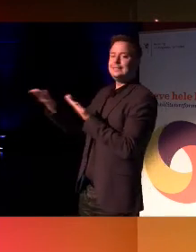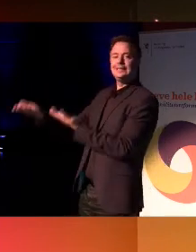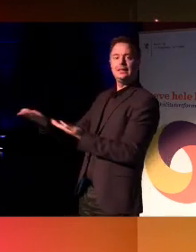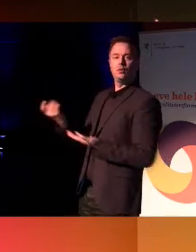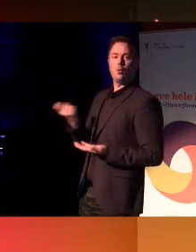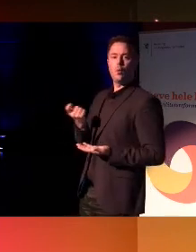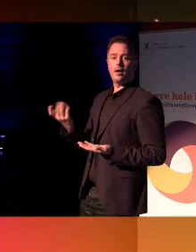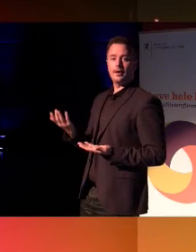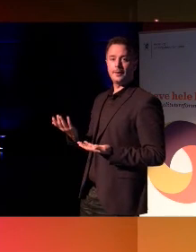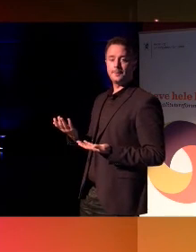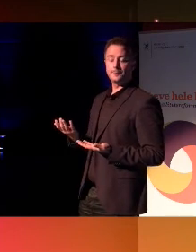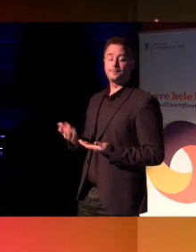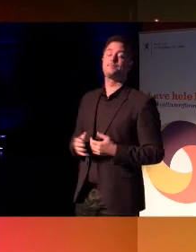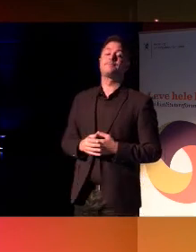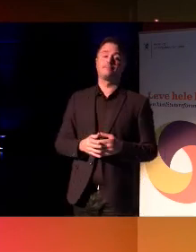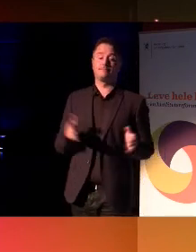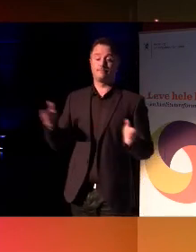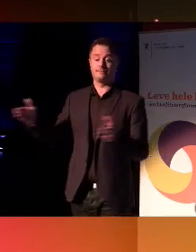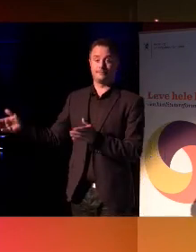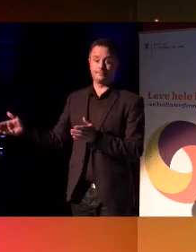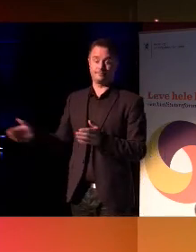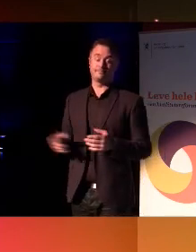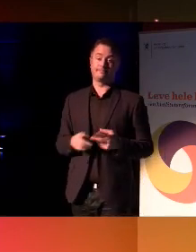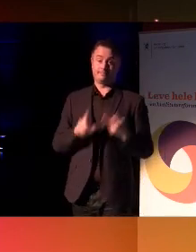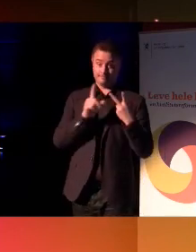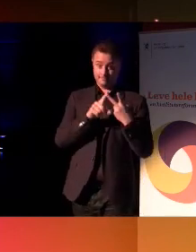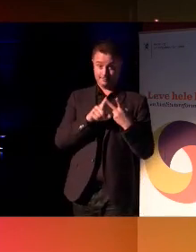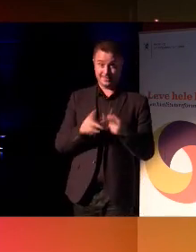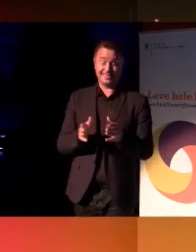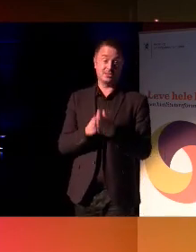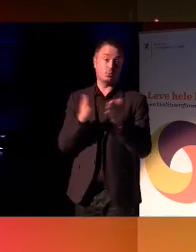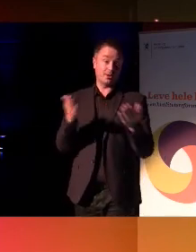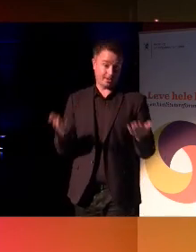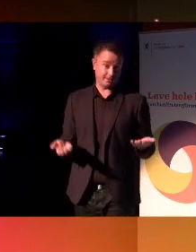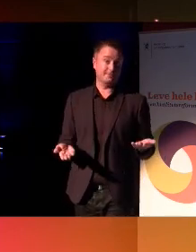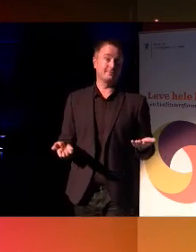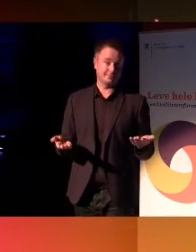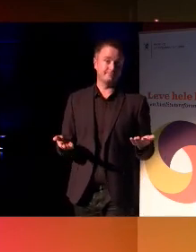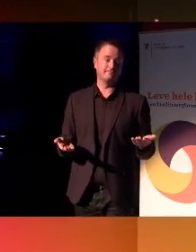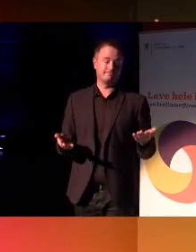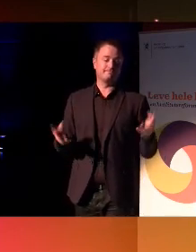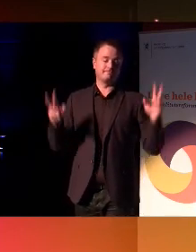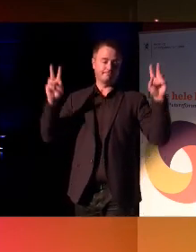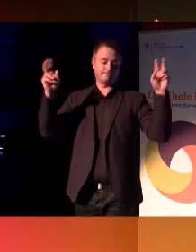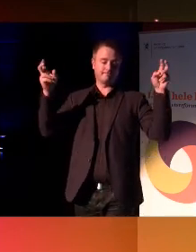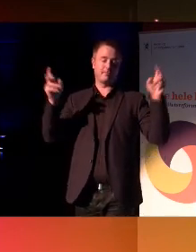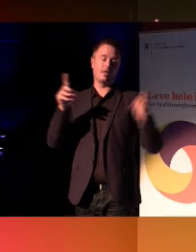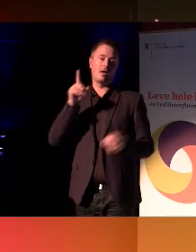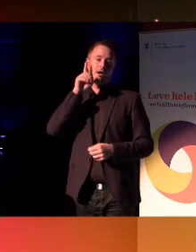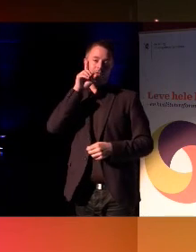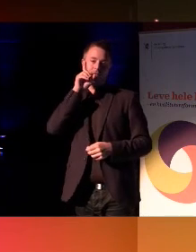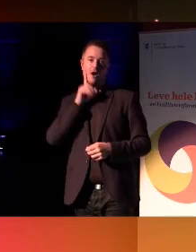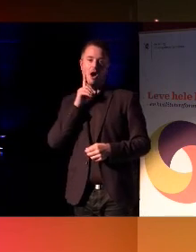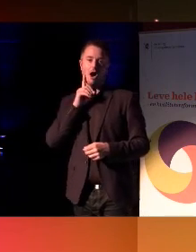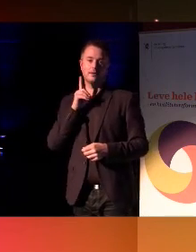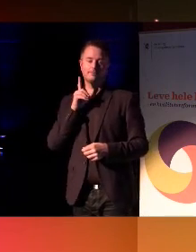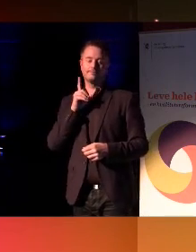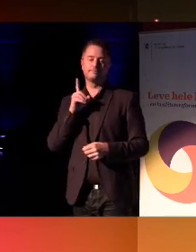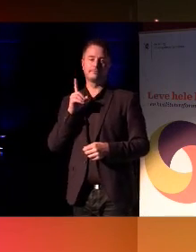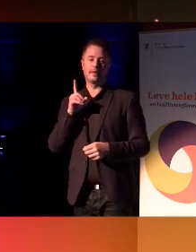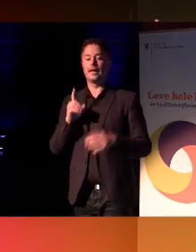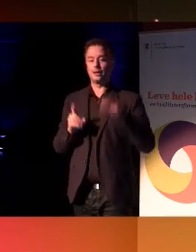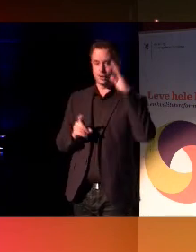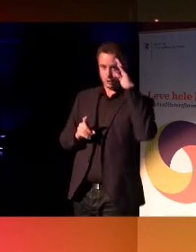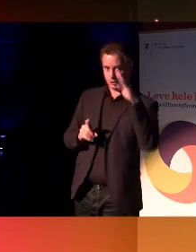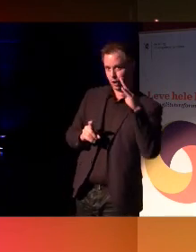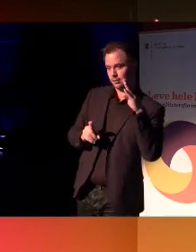Og en annen historie. Det er jo dette som er på en far som ringer til en sønn som ringer til